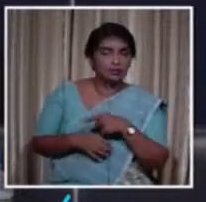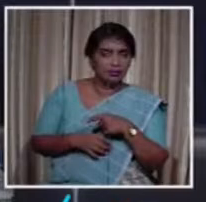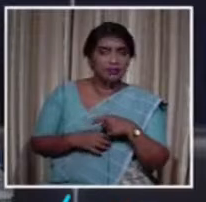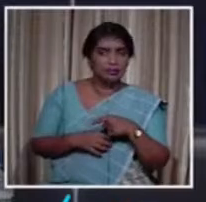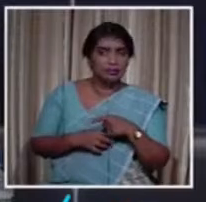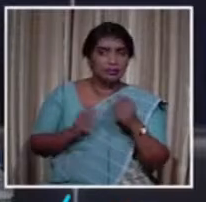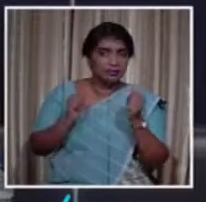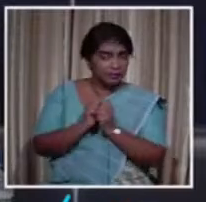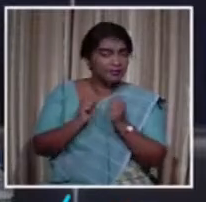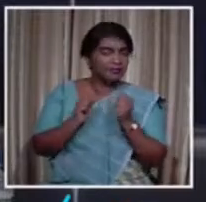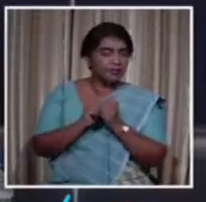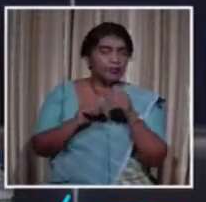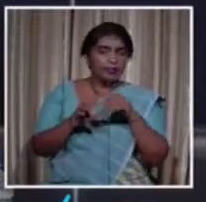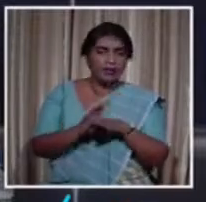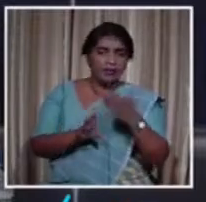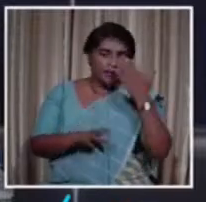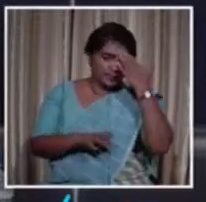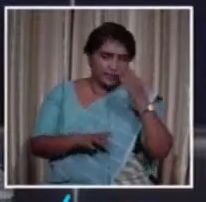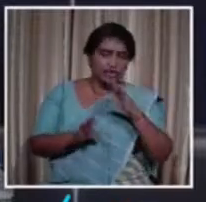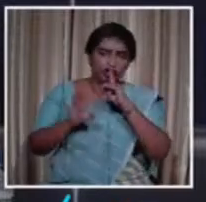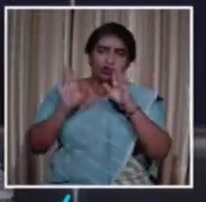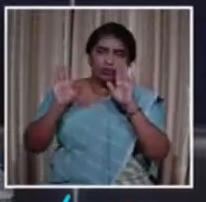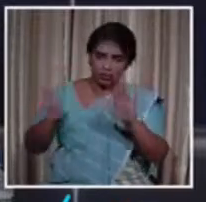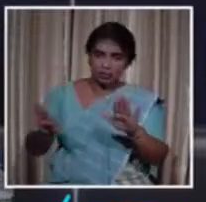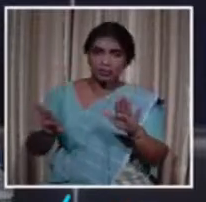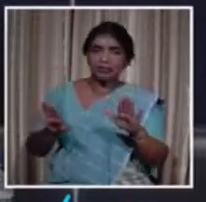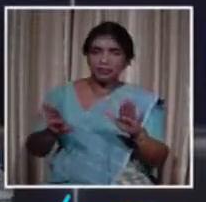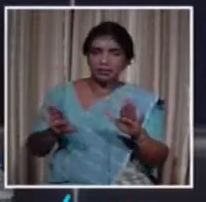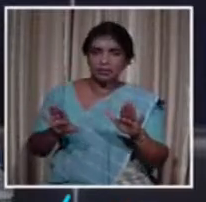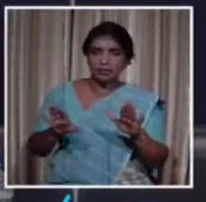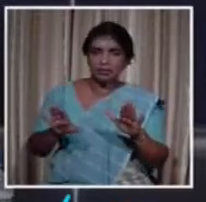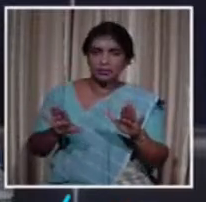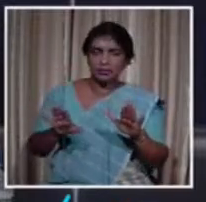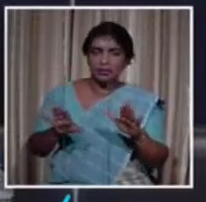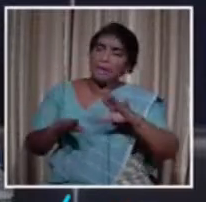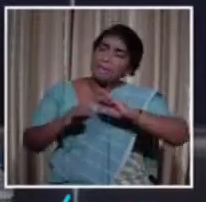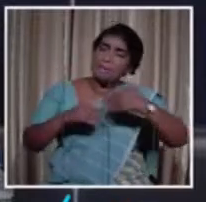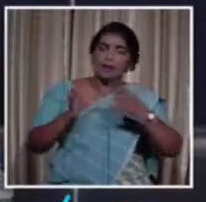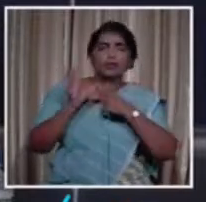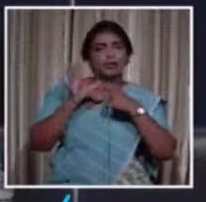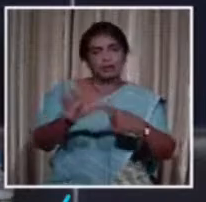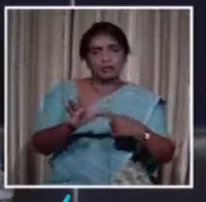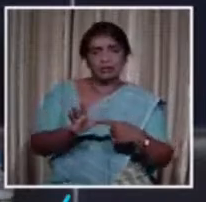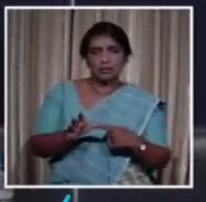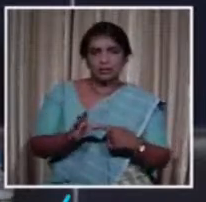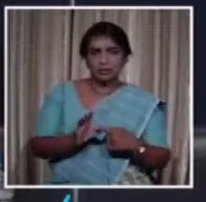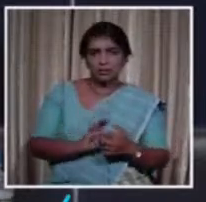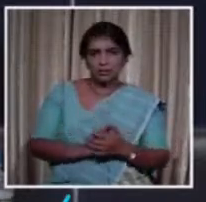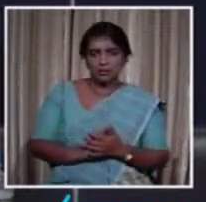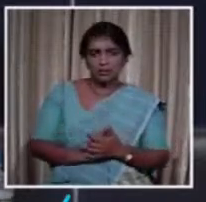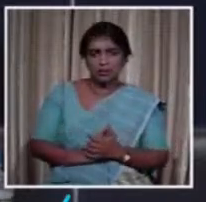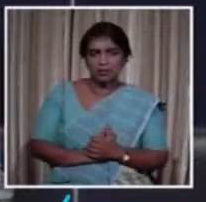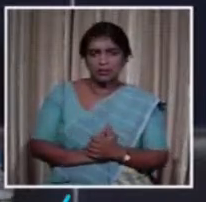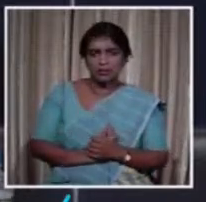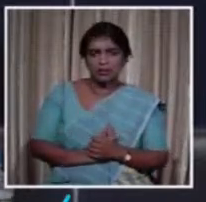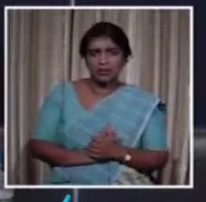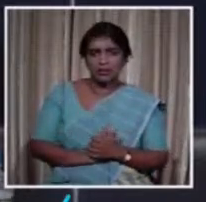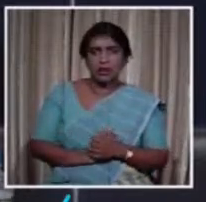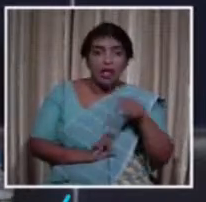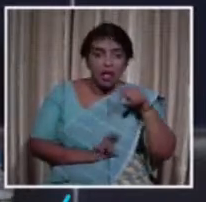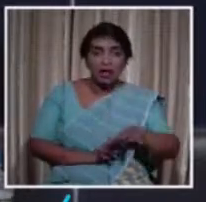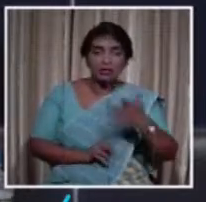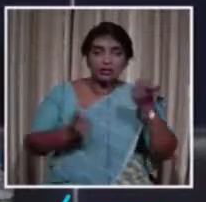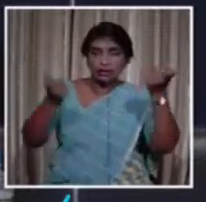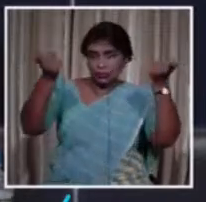ඒක කරගෙන ඉන්නේ කරුණාකරලා දිස්සබ්දලා ඉන්න කතා පිළිතුරු දෙන්න පුළුවන් වෙලාවට මේ මේ මේ සභාව මේ කරනවා අද අපි දිහා